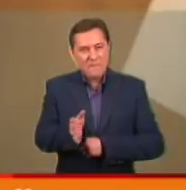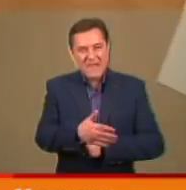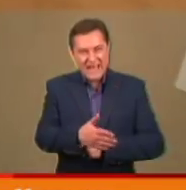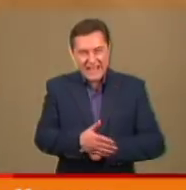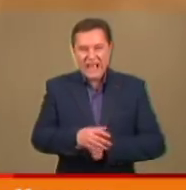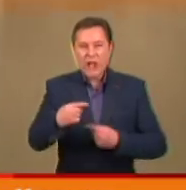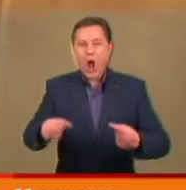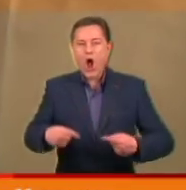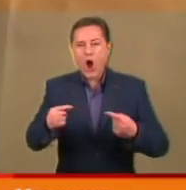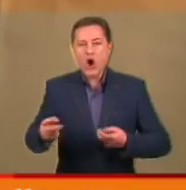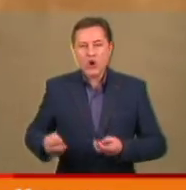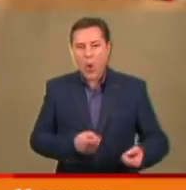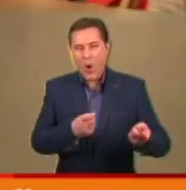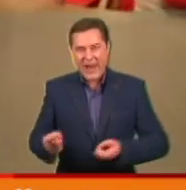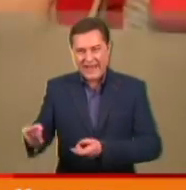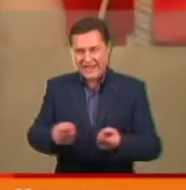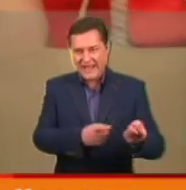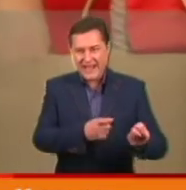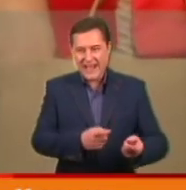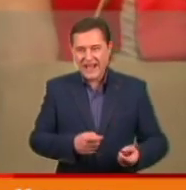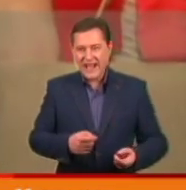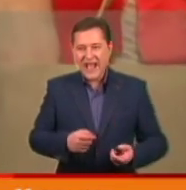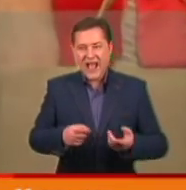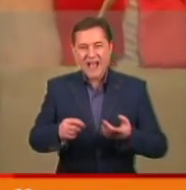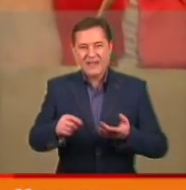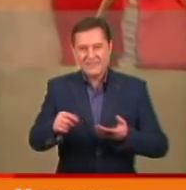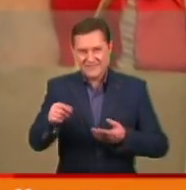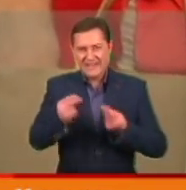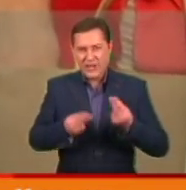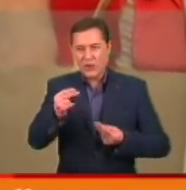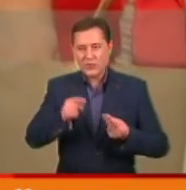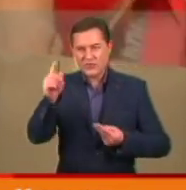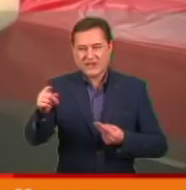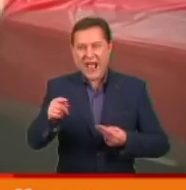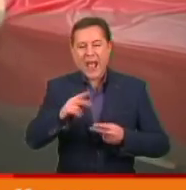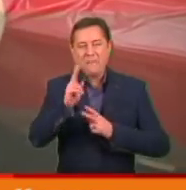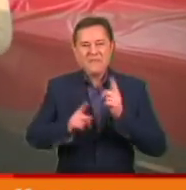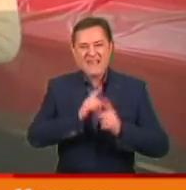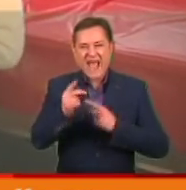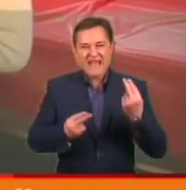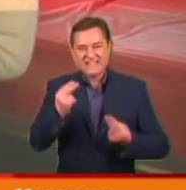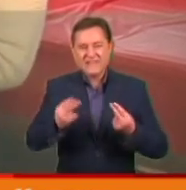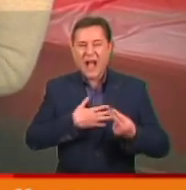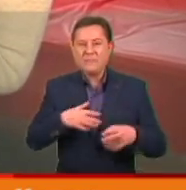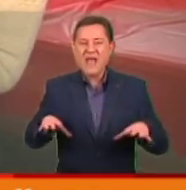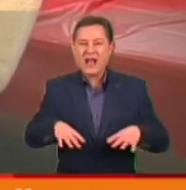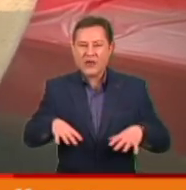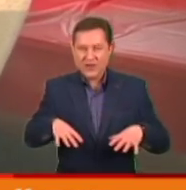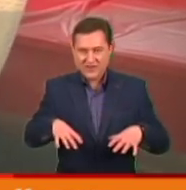ролики. Це мій спінер. Він крутиться, але на світ він міняє світа. У мене конячка, смотри,